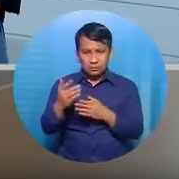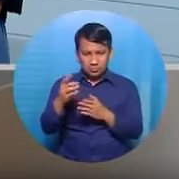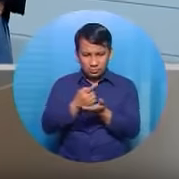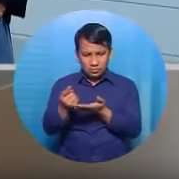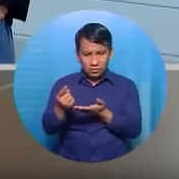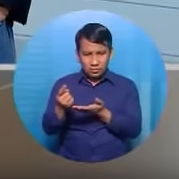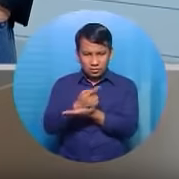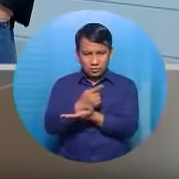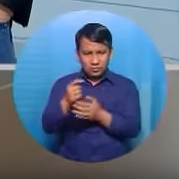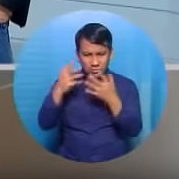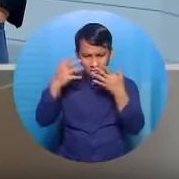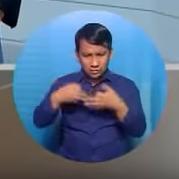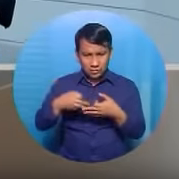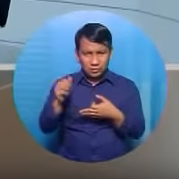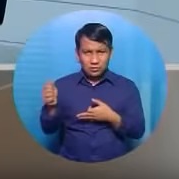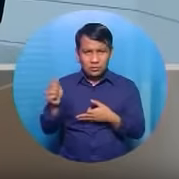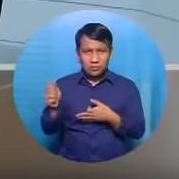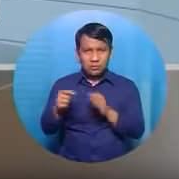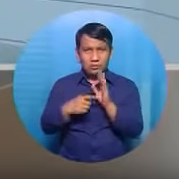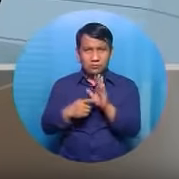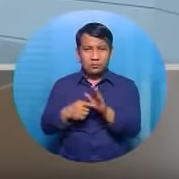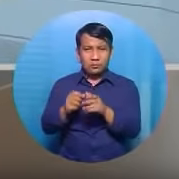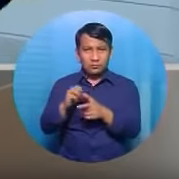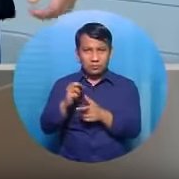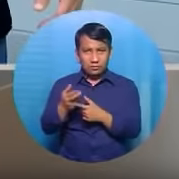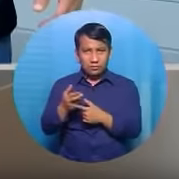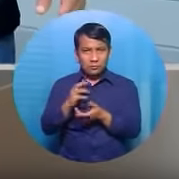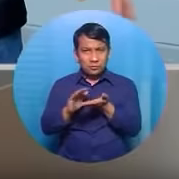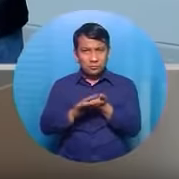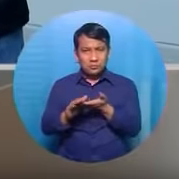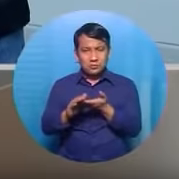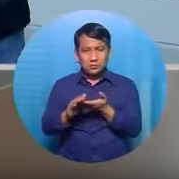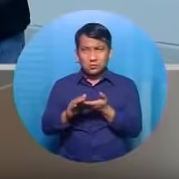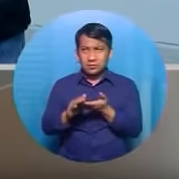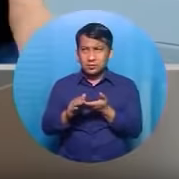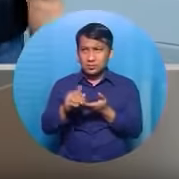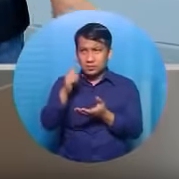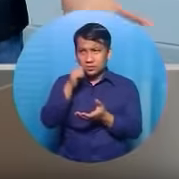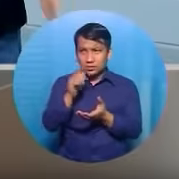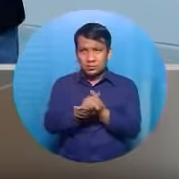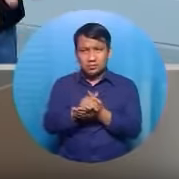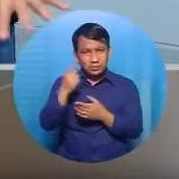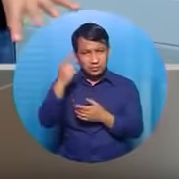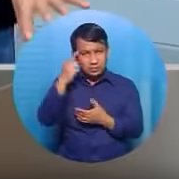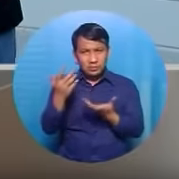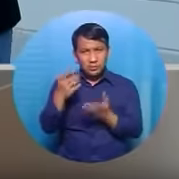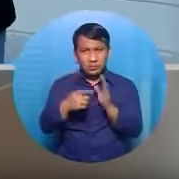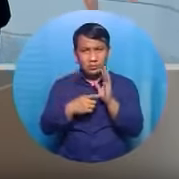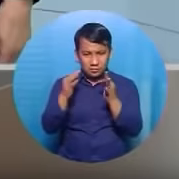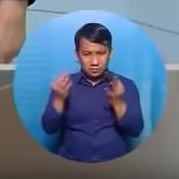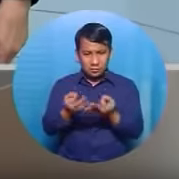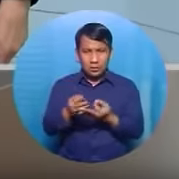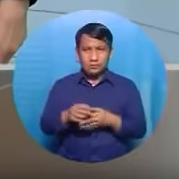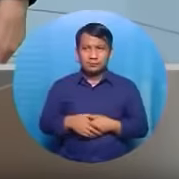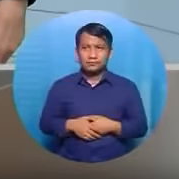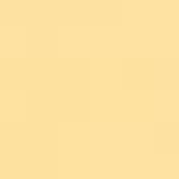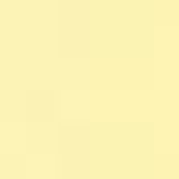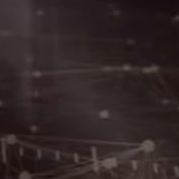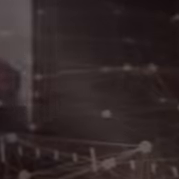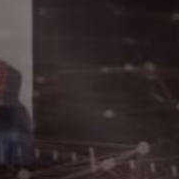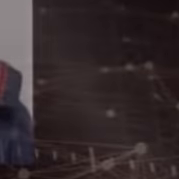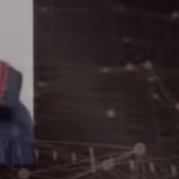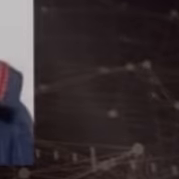si Mrs. by decided pa rin magkaso sa'yo or napatawad ka ni Mrs. at napag-usapan nyo na yung kalagayan ng inyong pamilya. Okay? Yes,